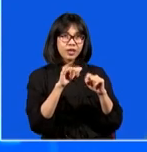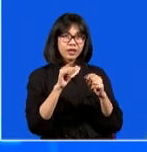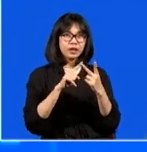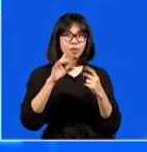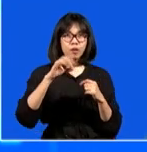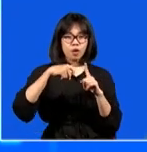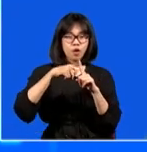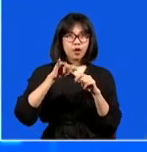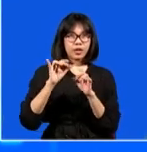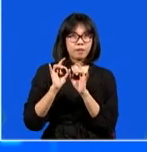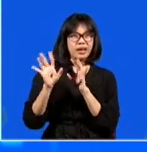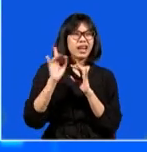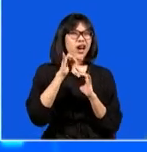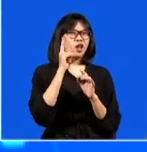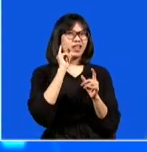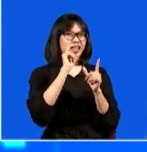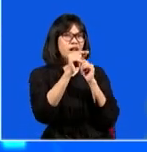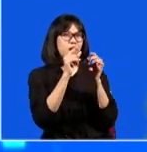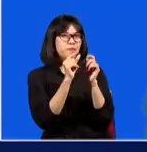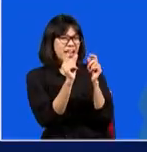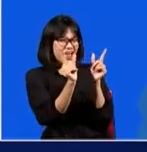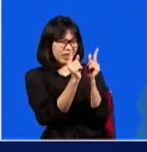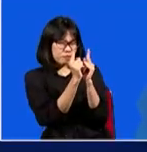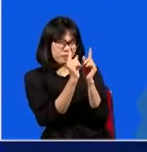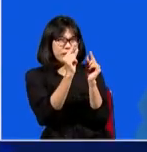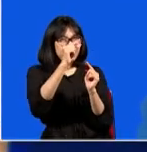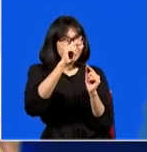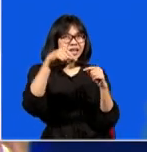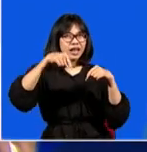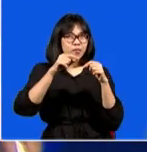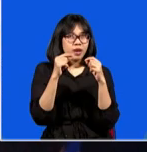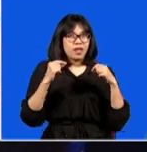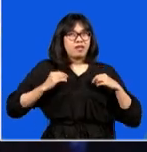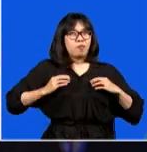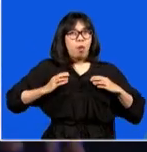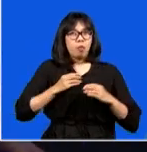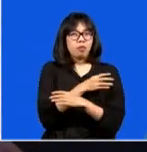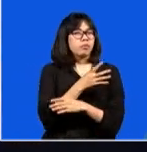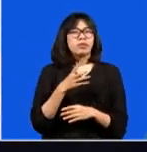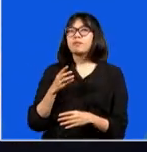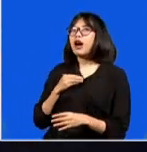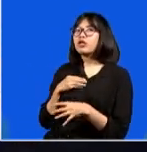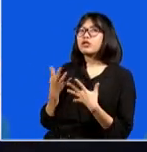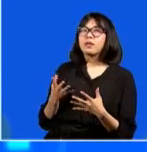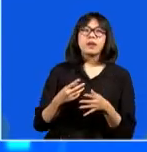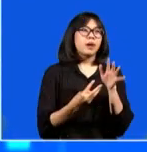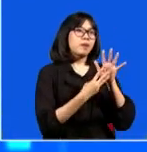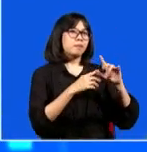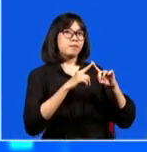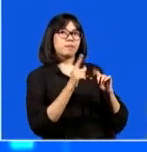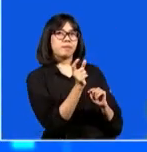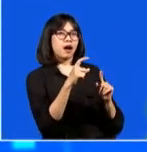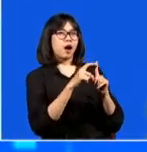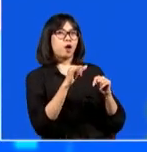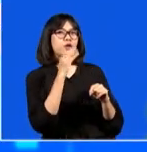itu memang beda tipis tapi dari sini beda tebel ya oke baik kita kamu gimana Maksudnya di bawah saya